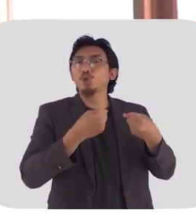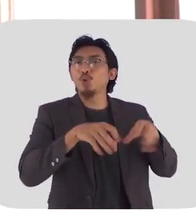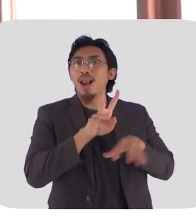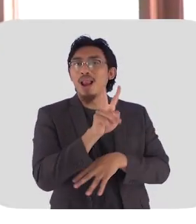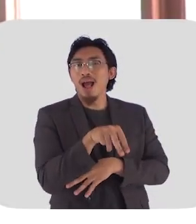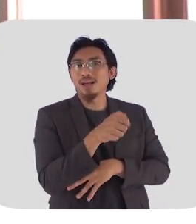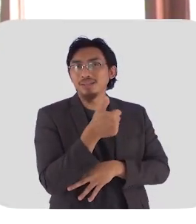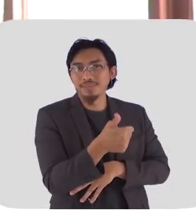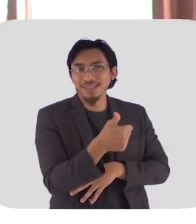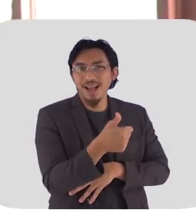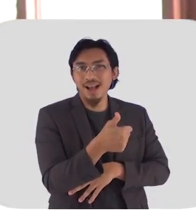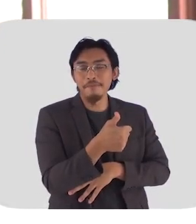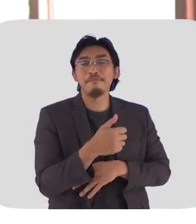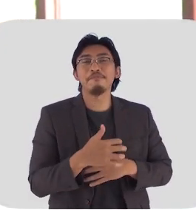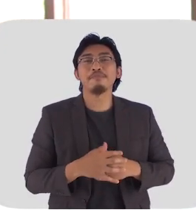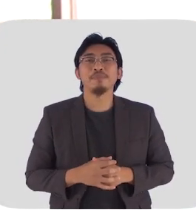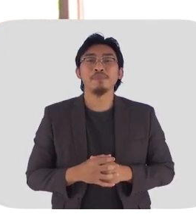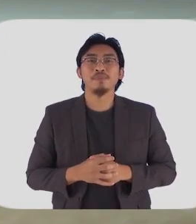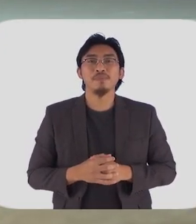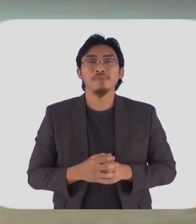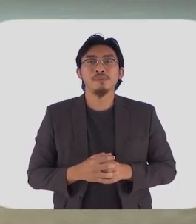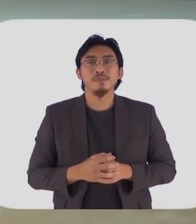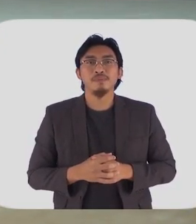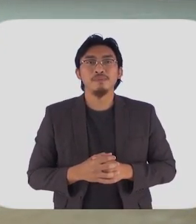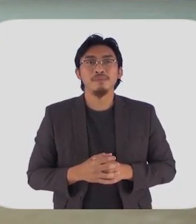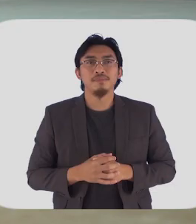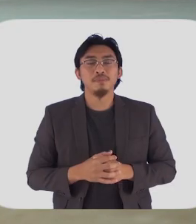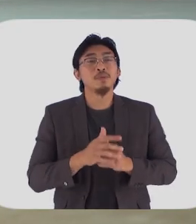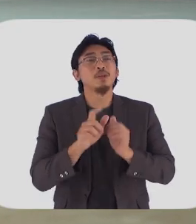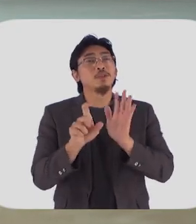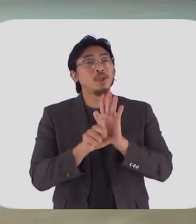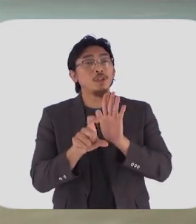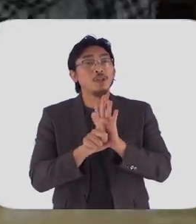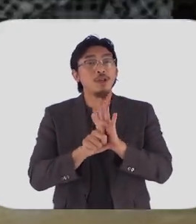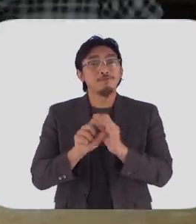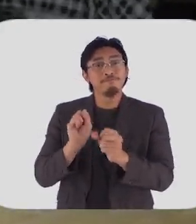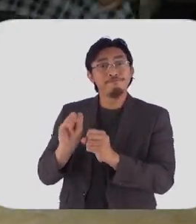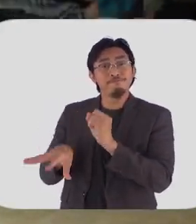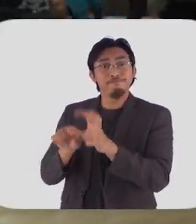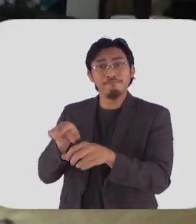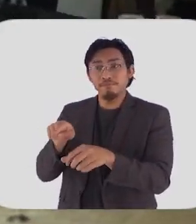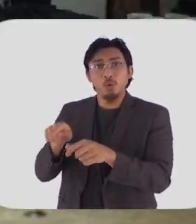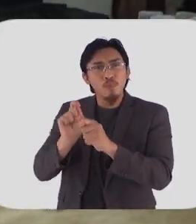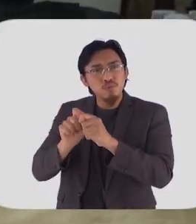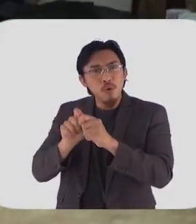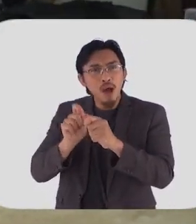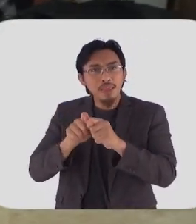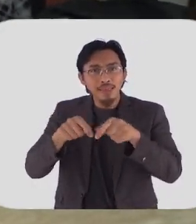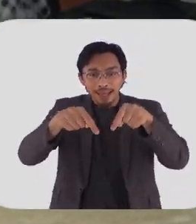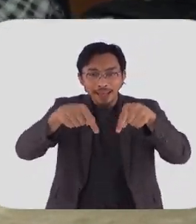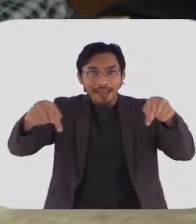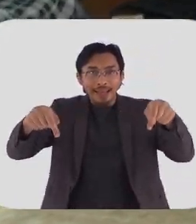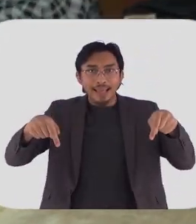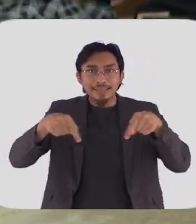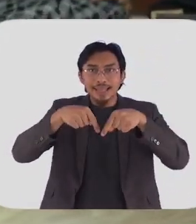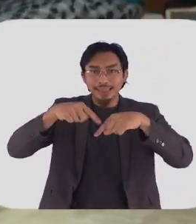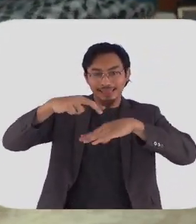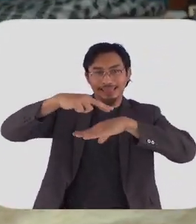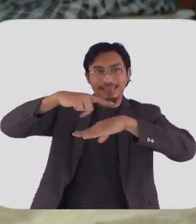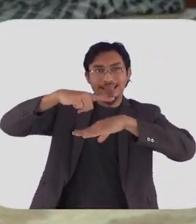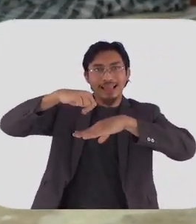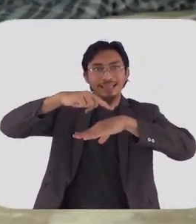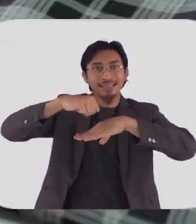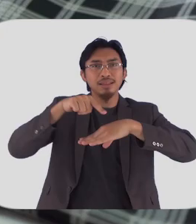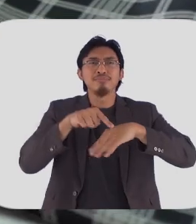adalah kita memanfaatkan limbah produksi kita menjadi sebuah produk yang nilai gunanya tinggi.